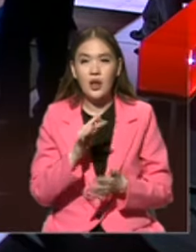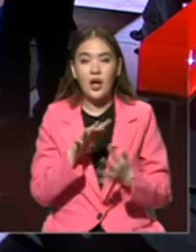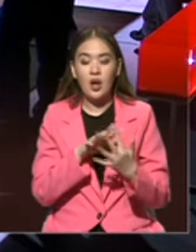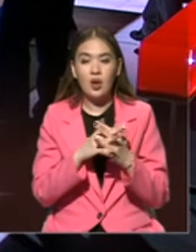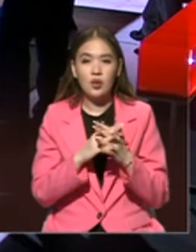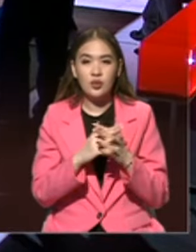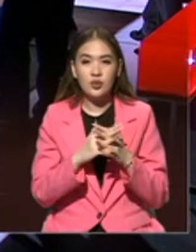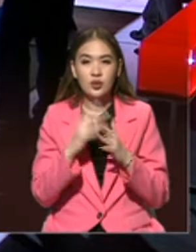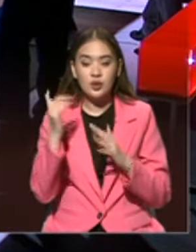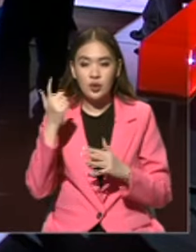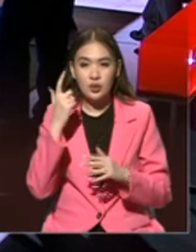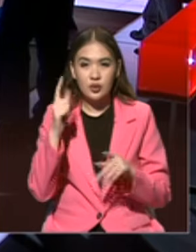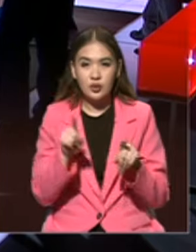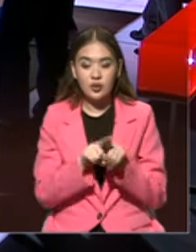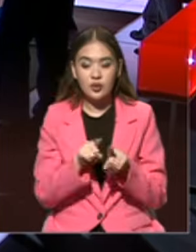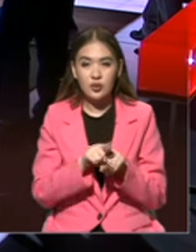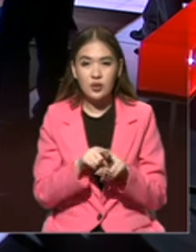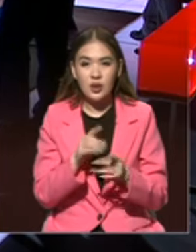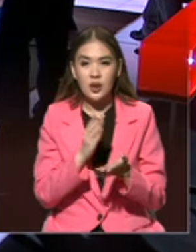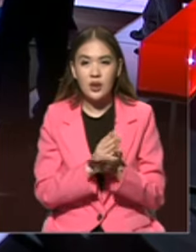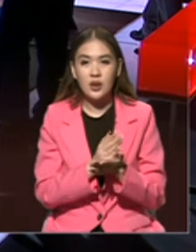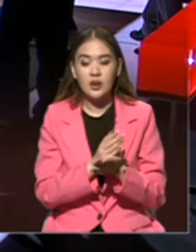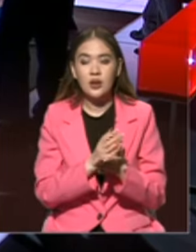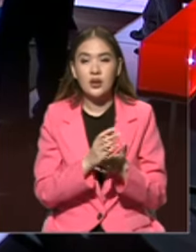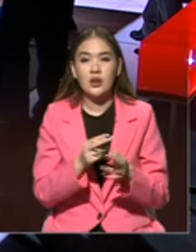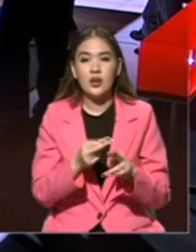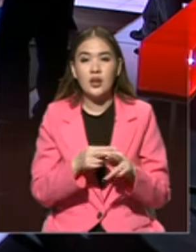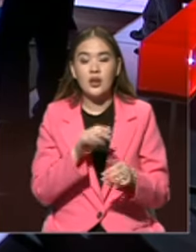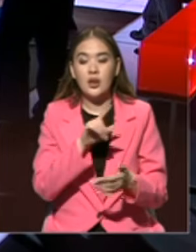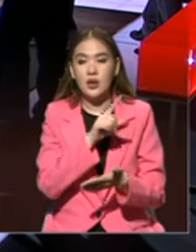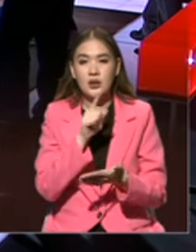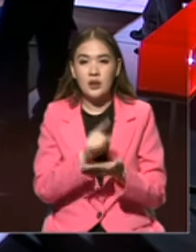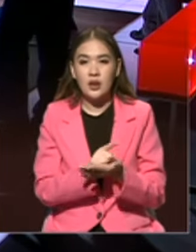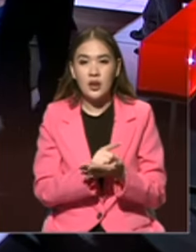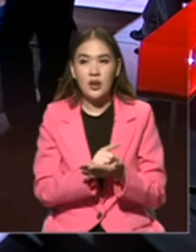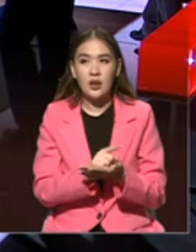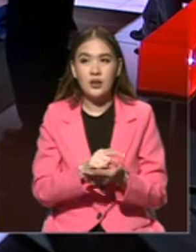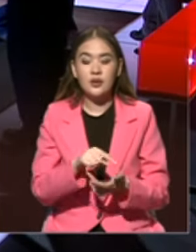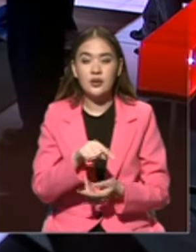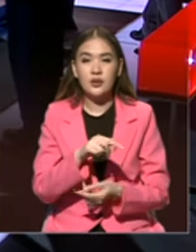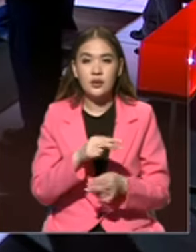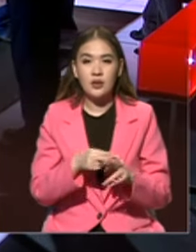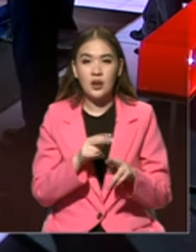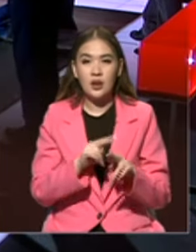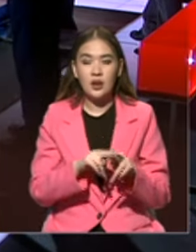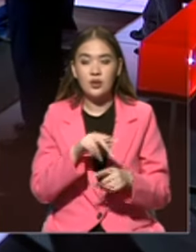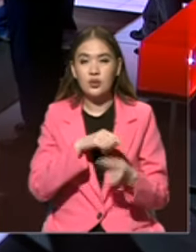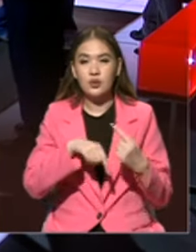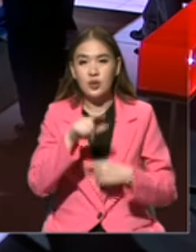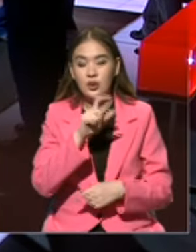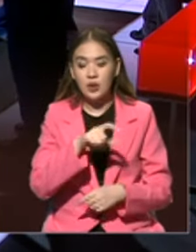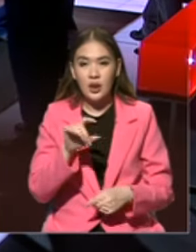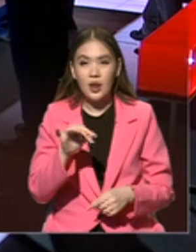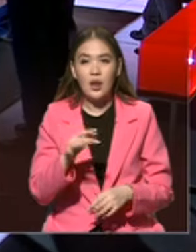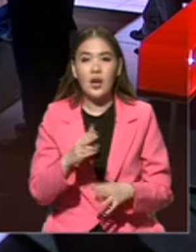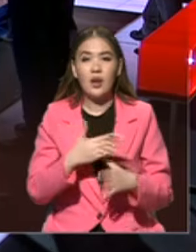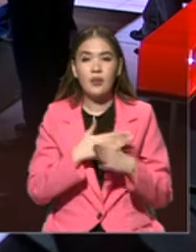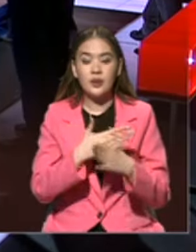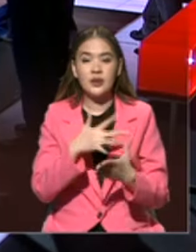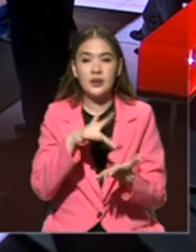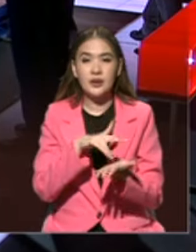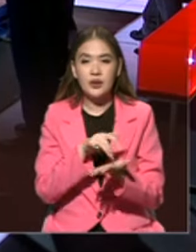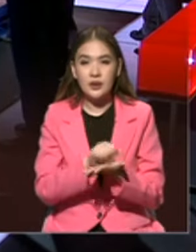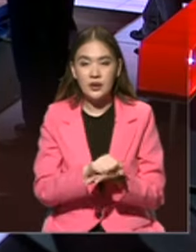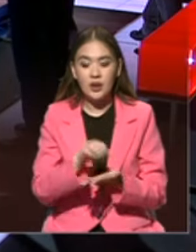және тиісті кәсіпкерлік палатасы бар атамекен деп айтылғандай. Нені халыққа қызмет көрсету